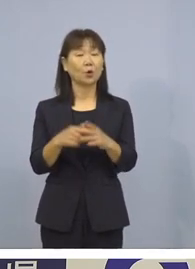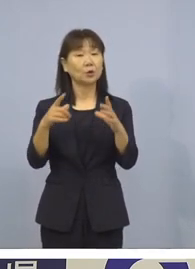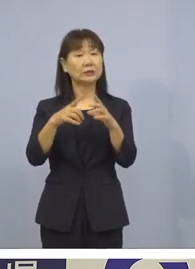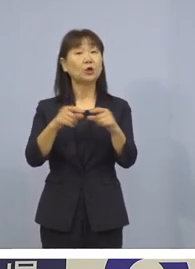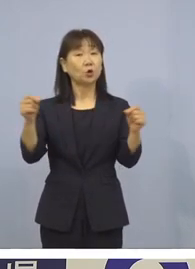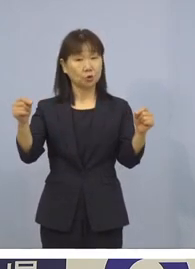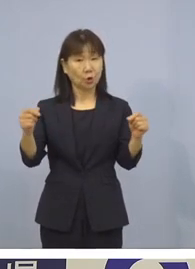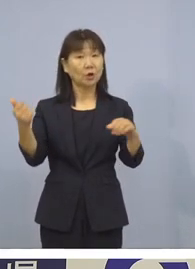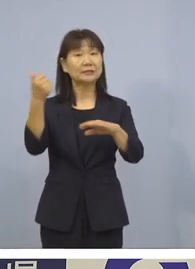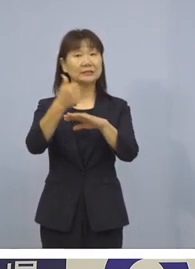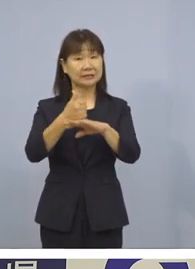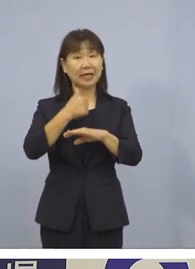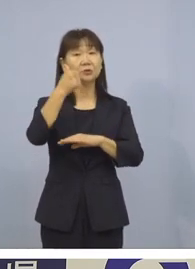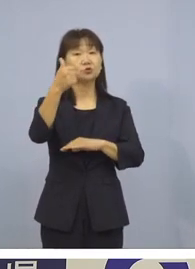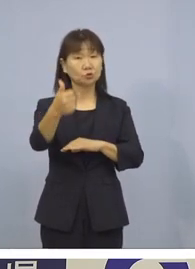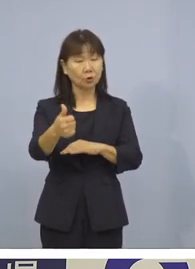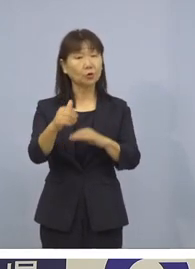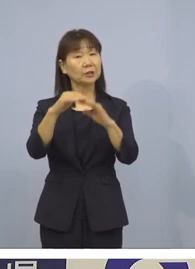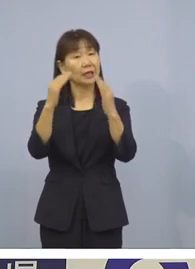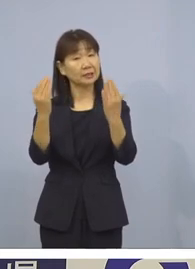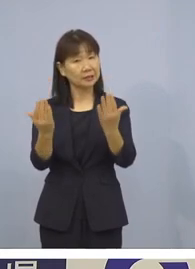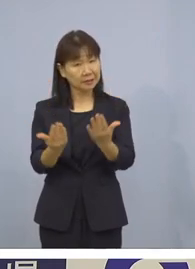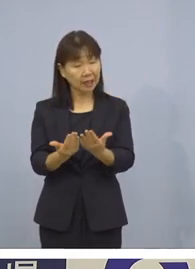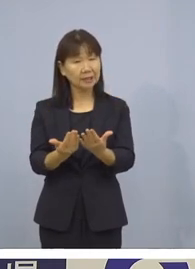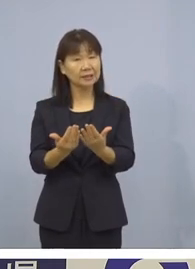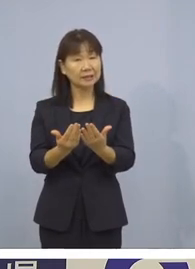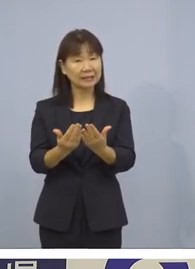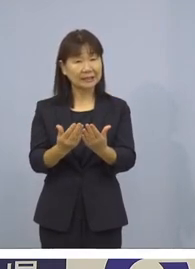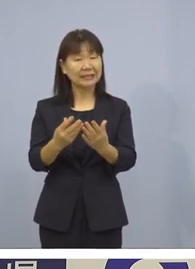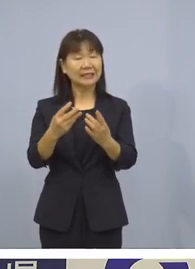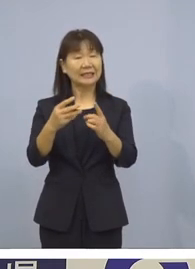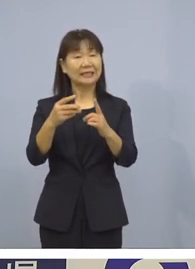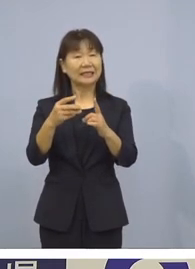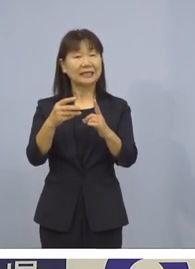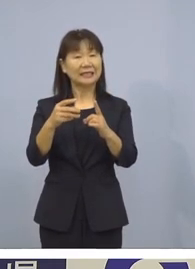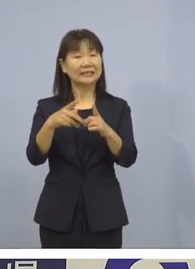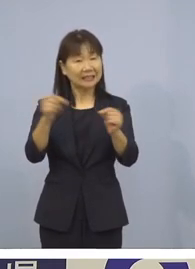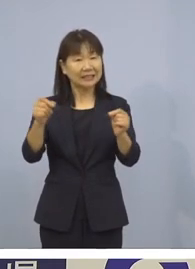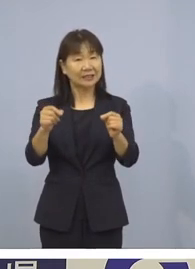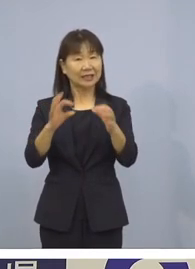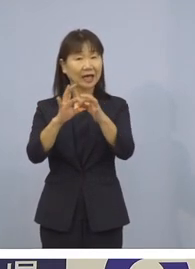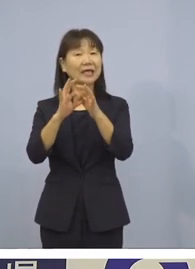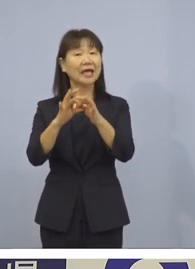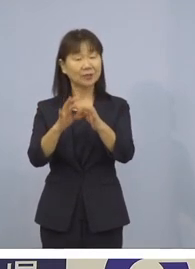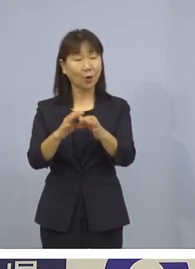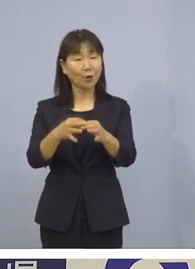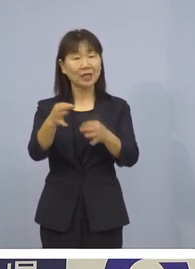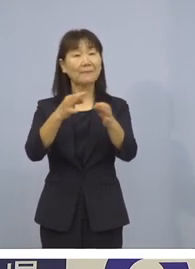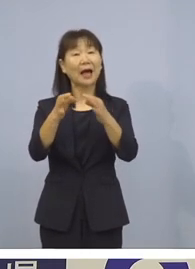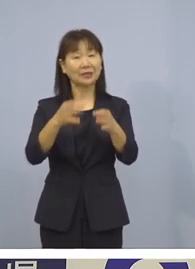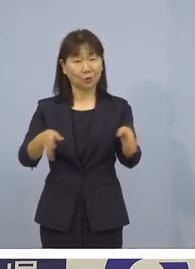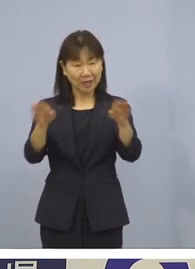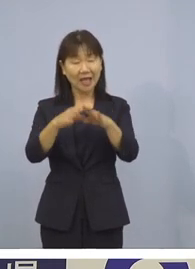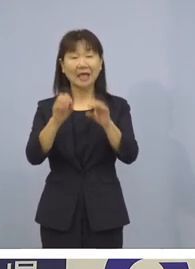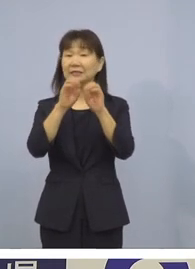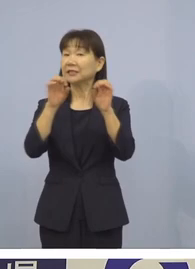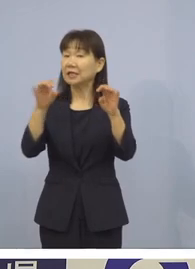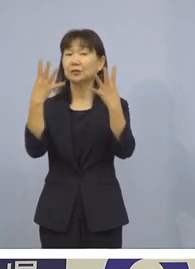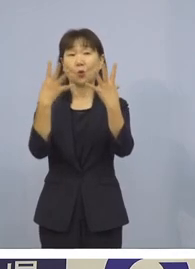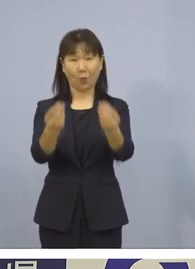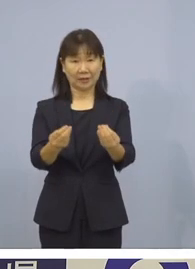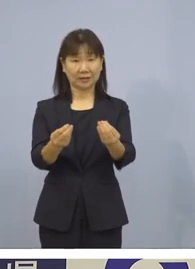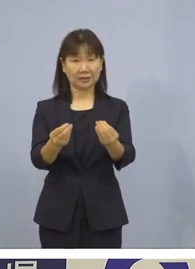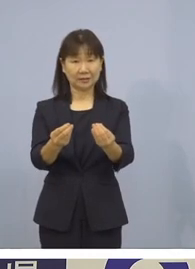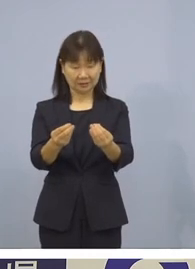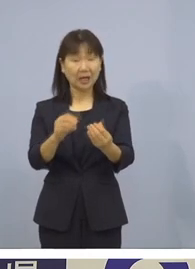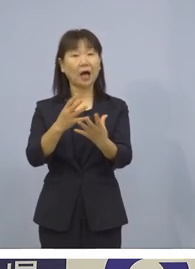体日本の知事が行くと大体日系の伊勢丹三越の 日系のデパートで宣伝してはい終わりなんですけれども、